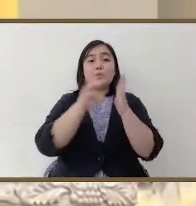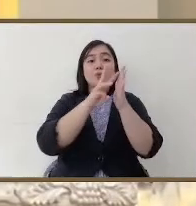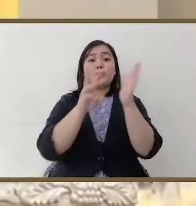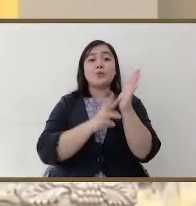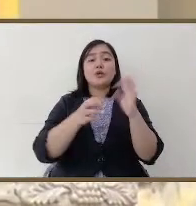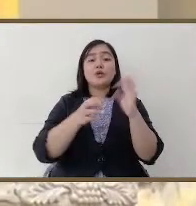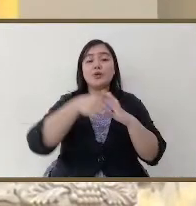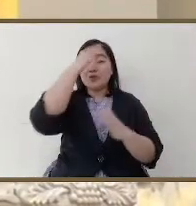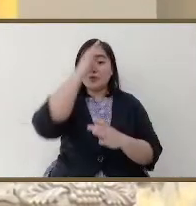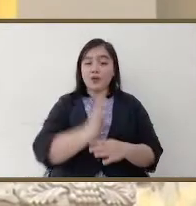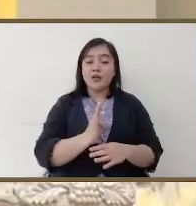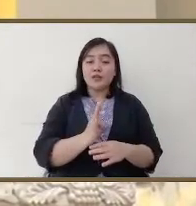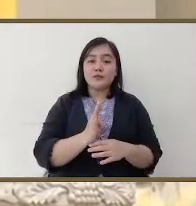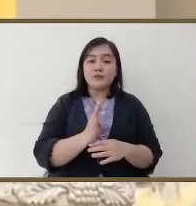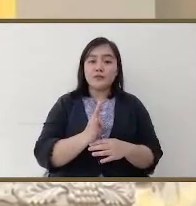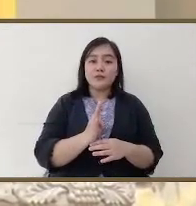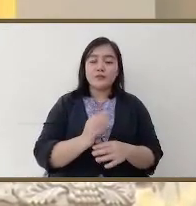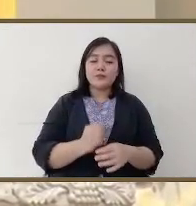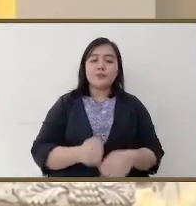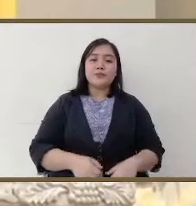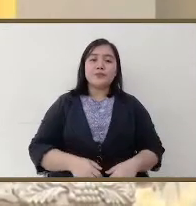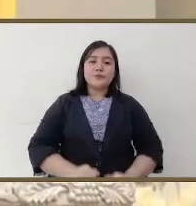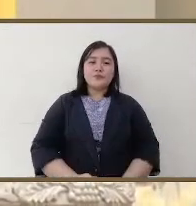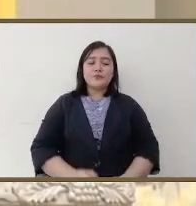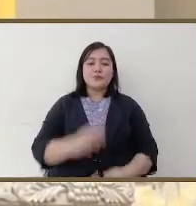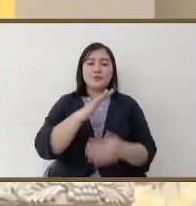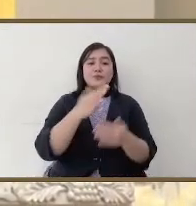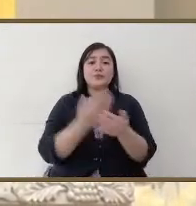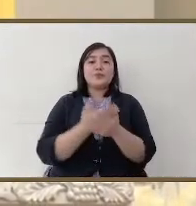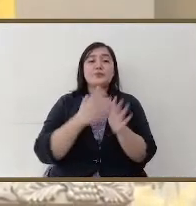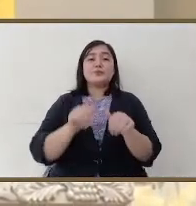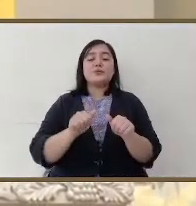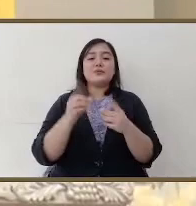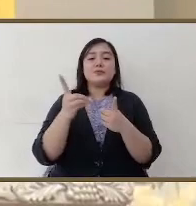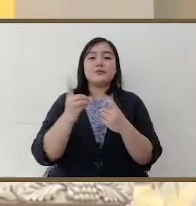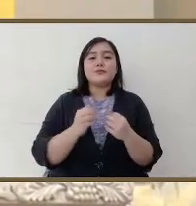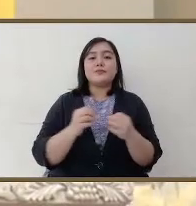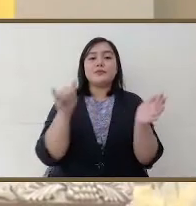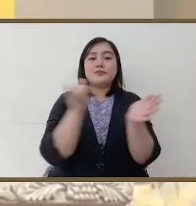Panginoon. Everybody can do that.